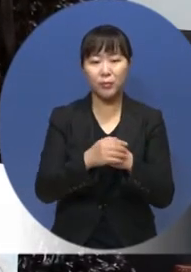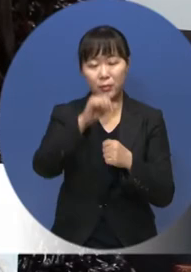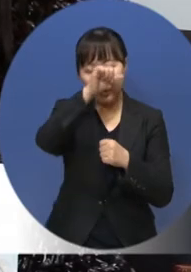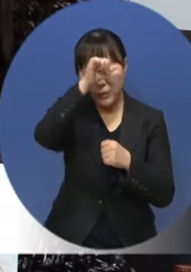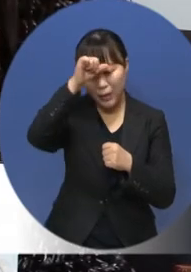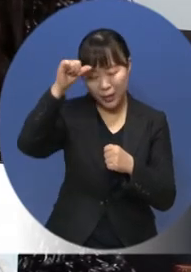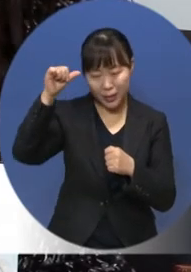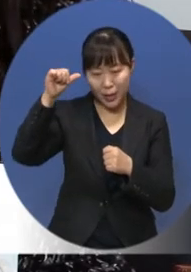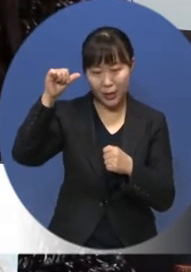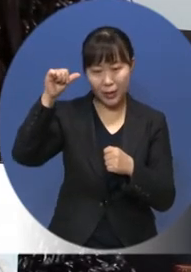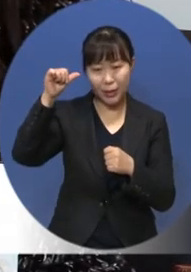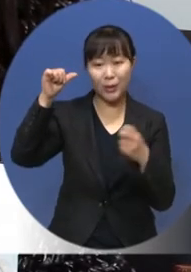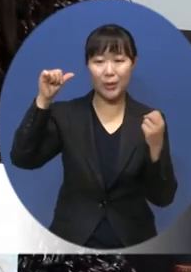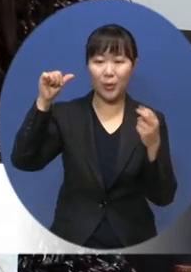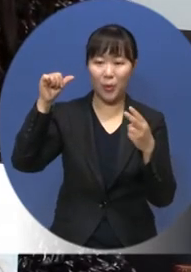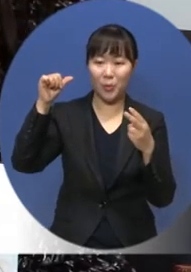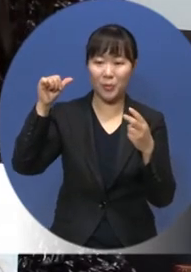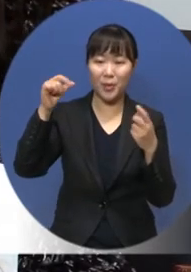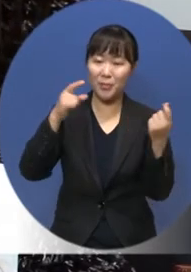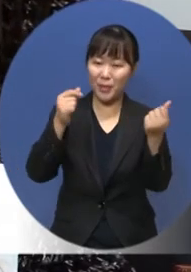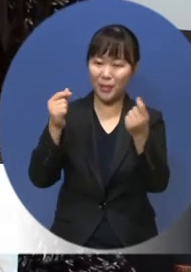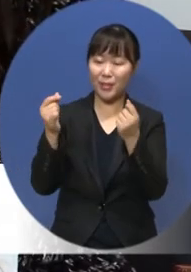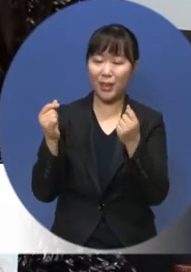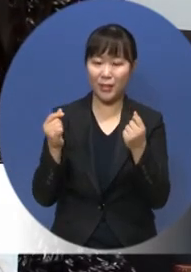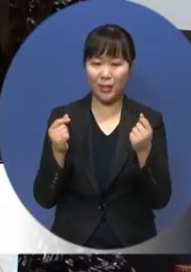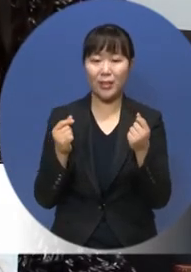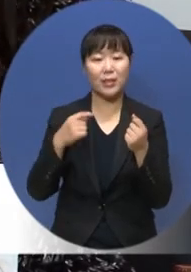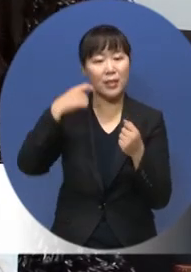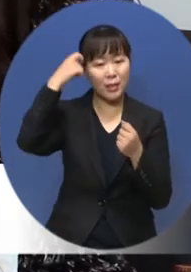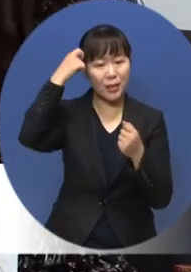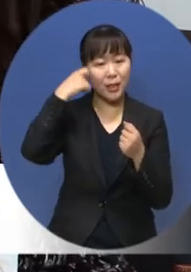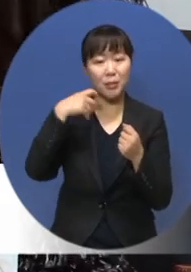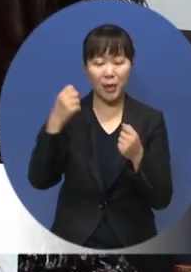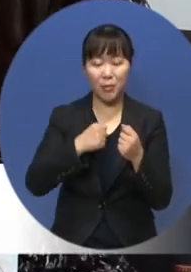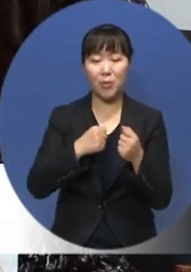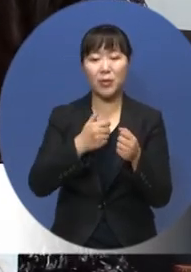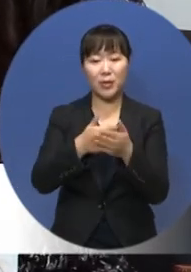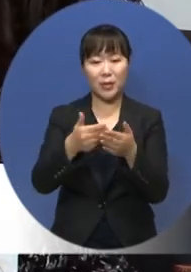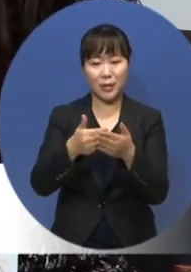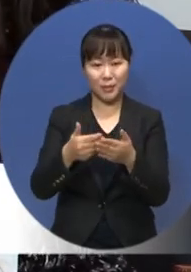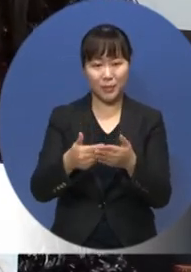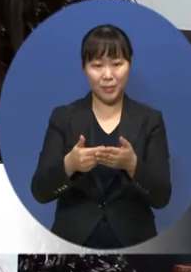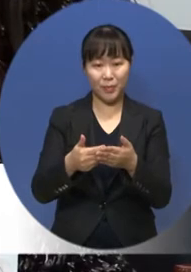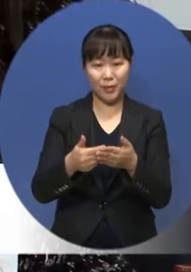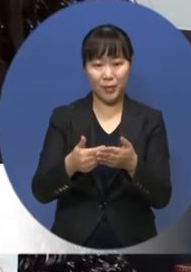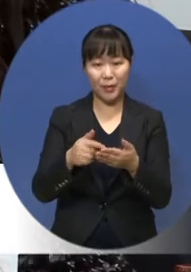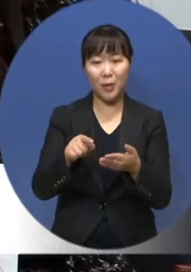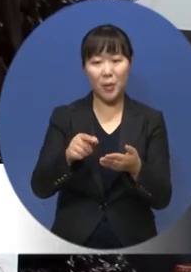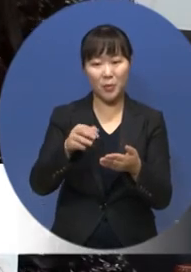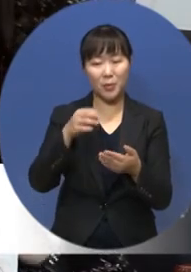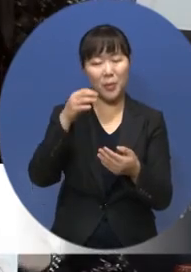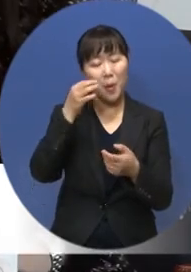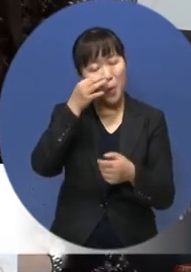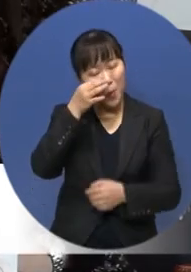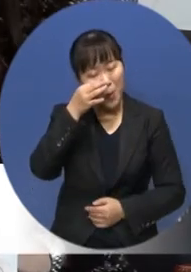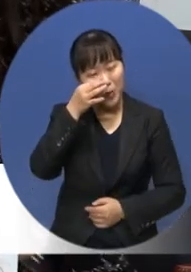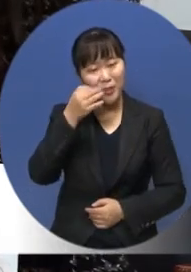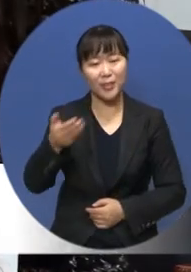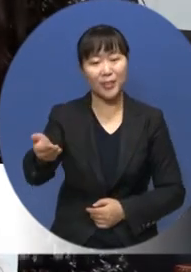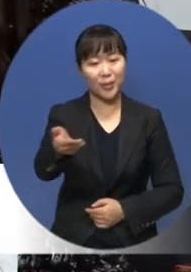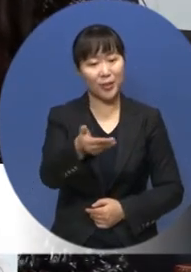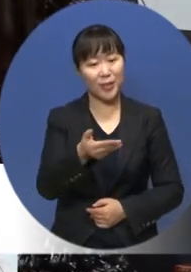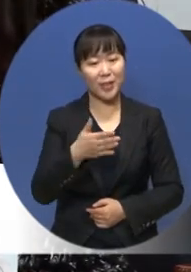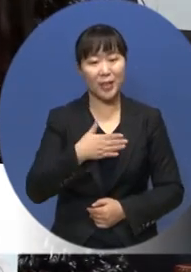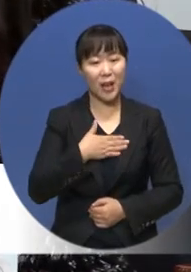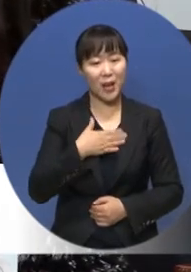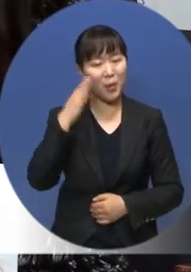인생과 거의 그 닮아 있는 그 느낌으로 제가 작업한 이 제 작품들을 가지고 보시는 여러분들이